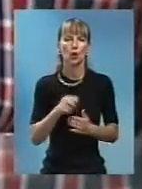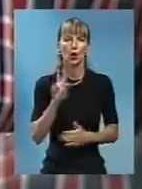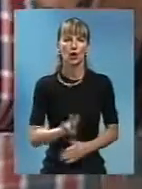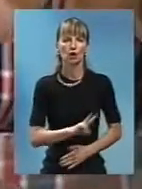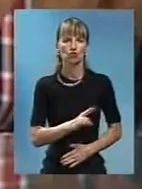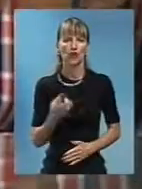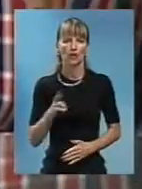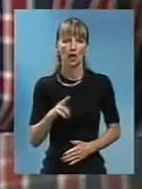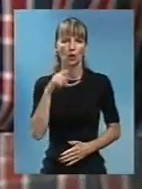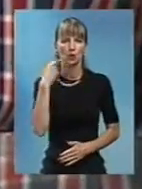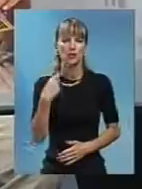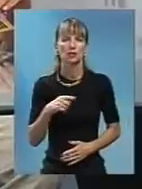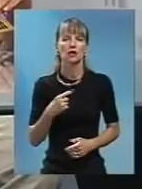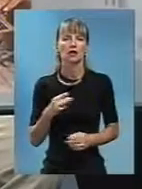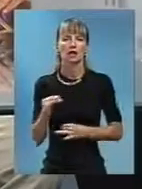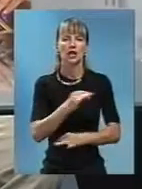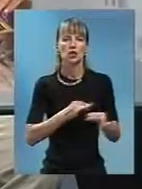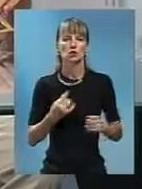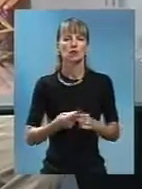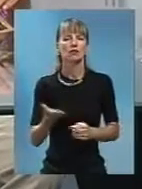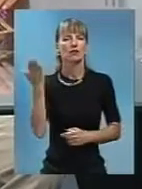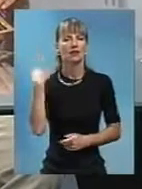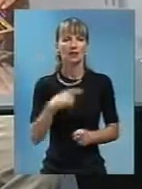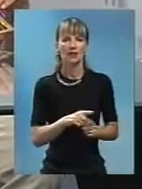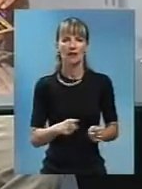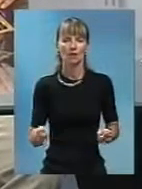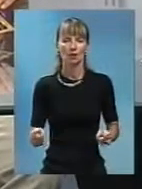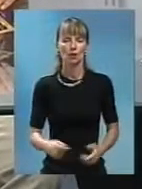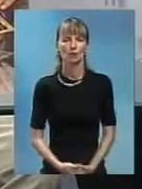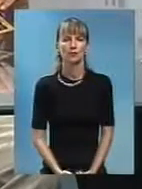розумієте? Дискусія ця триває давно.